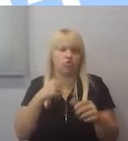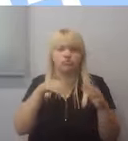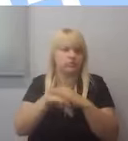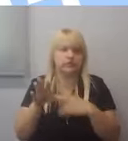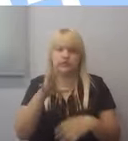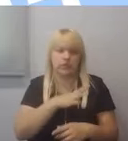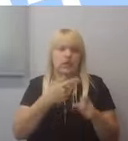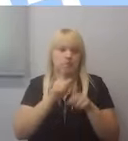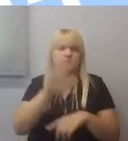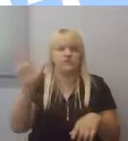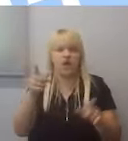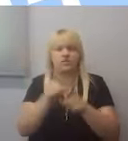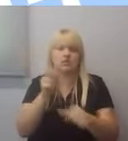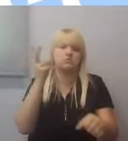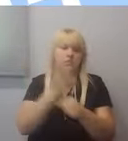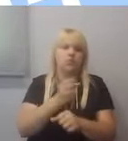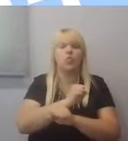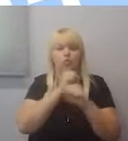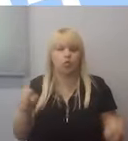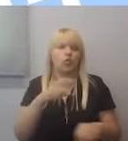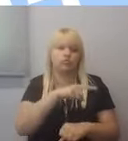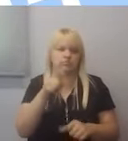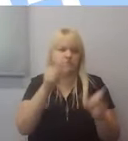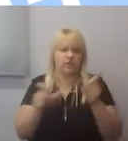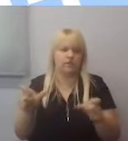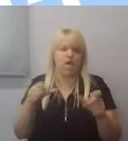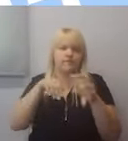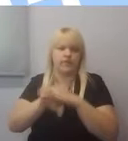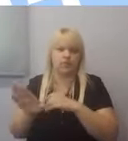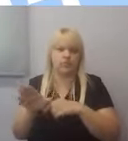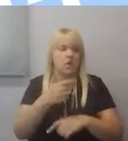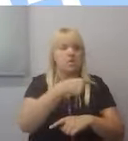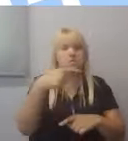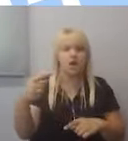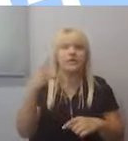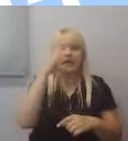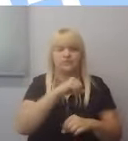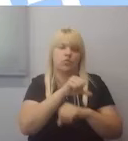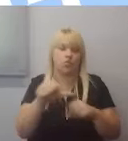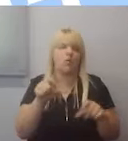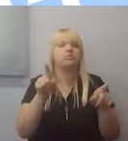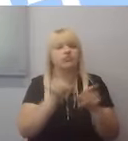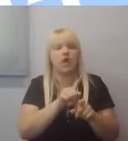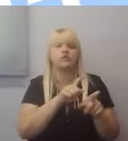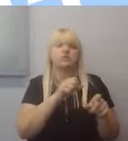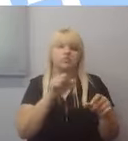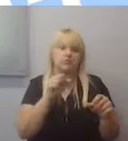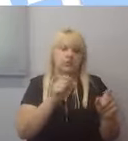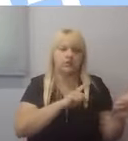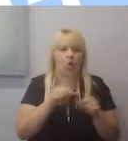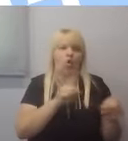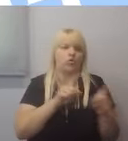pienākums nodrošināt vismaz viņu evakuācijā ar to stāstu ka visus pārējis no iespēju robežas arī vai vismaz koordinē to viņi to